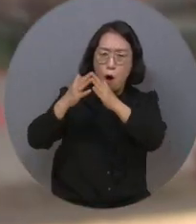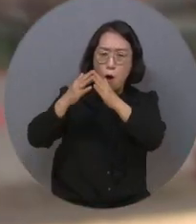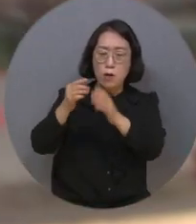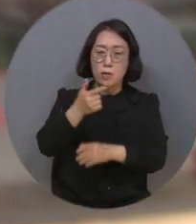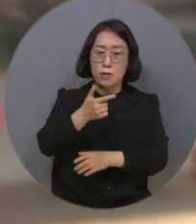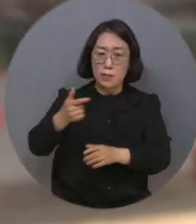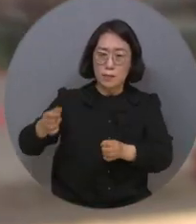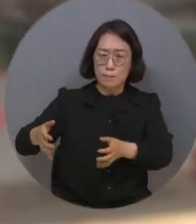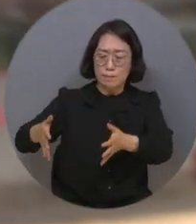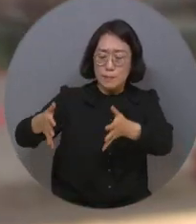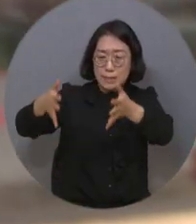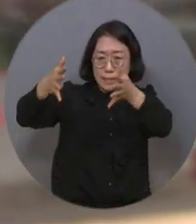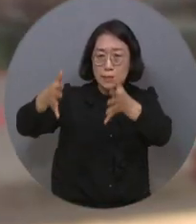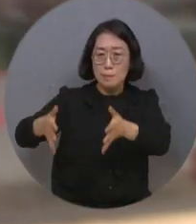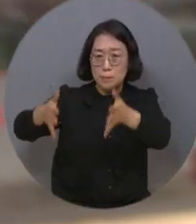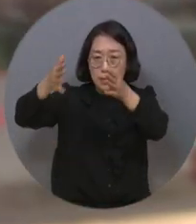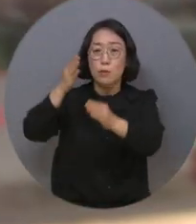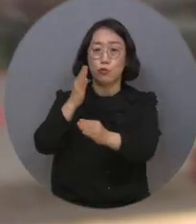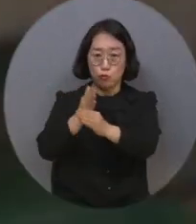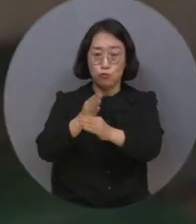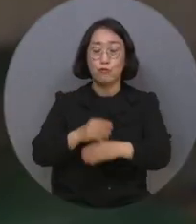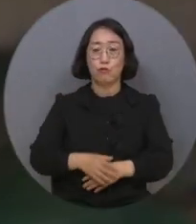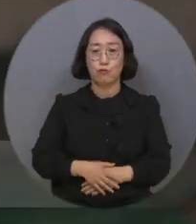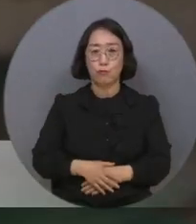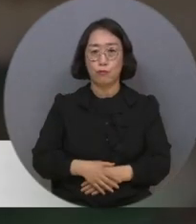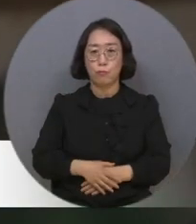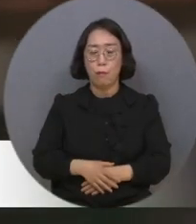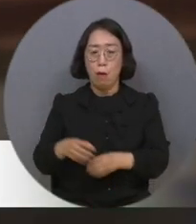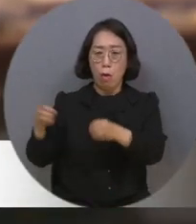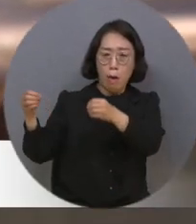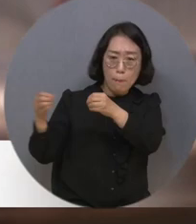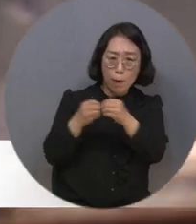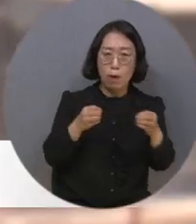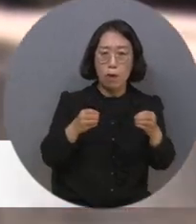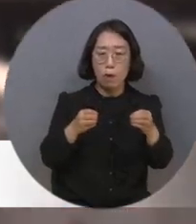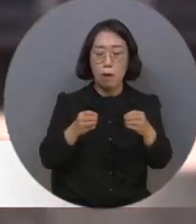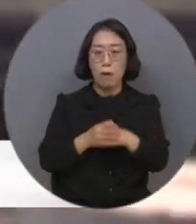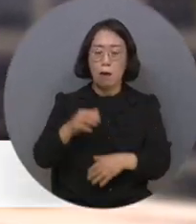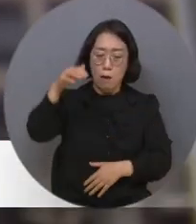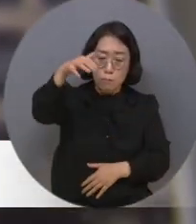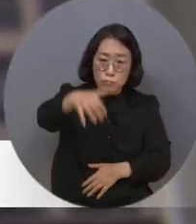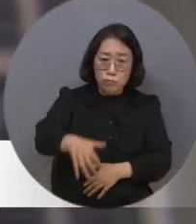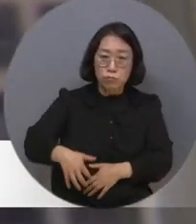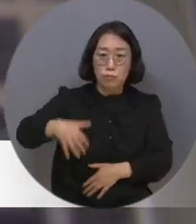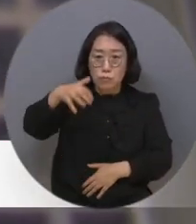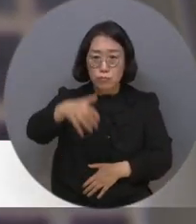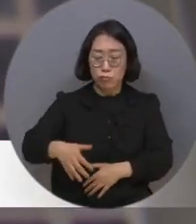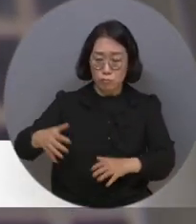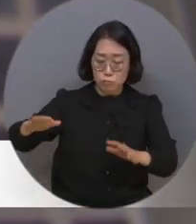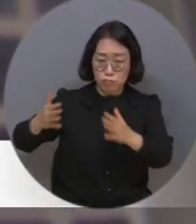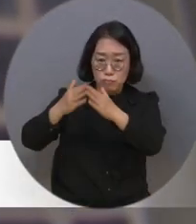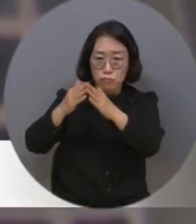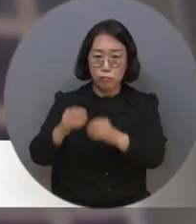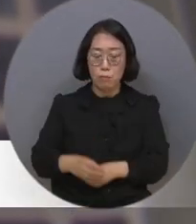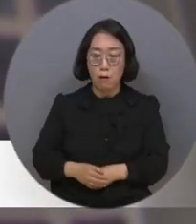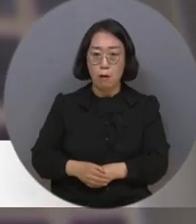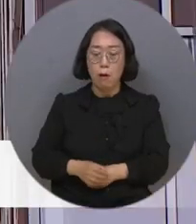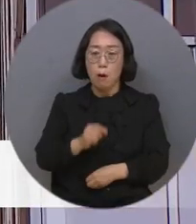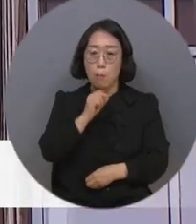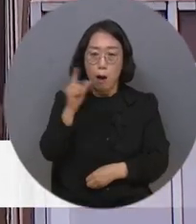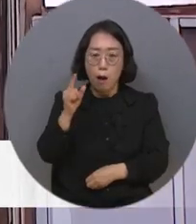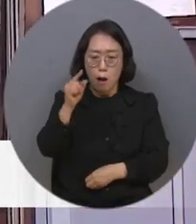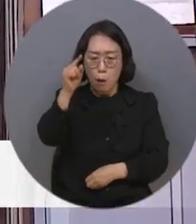대형 산업단지가 조성 중에 있습니다. 큰 공사가 장기간 진행되면서 건물에 미세한 균열이